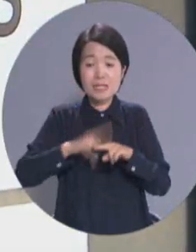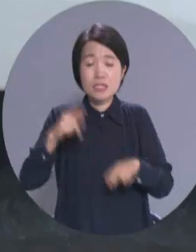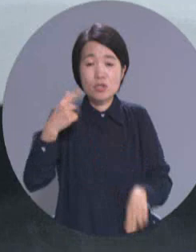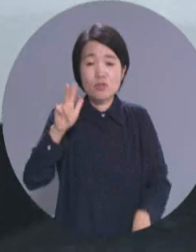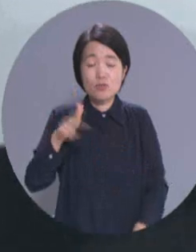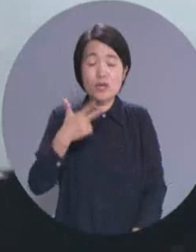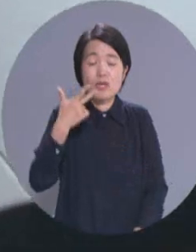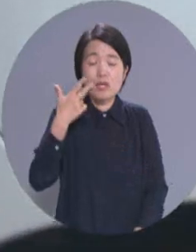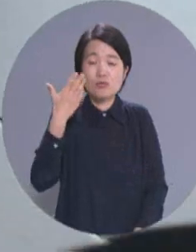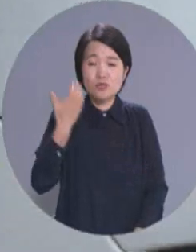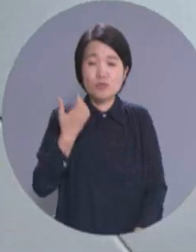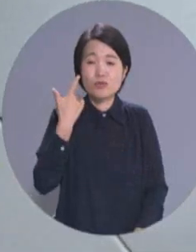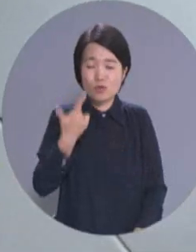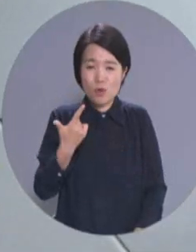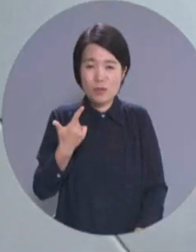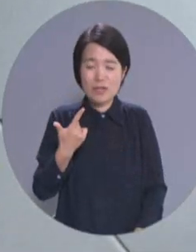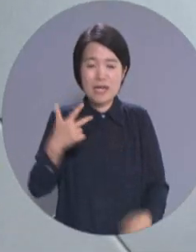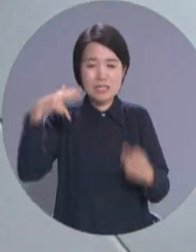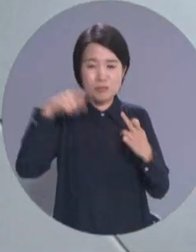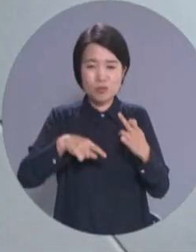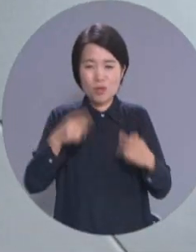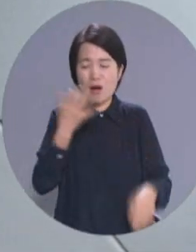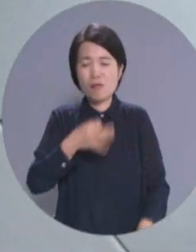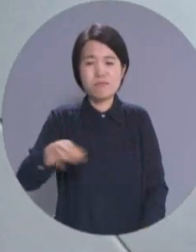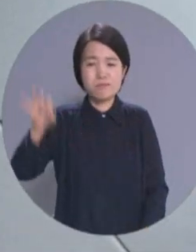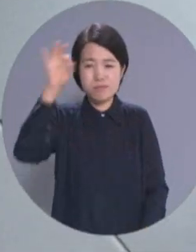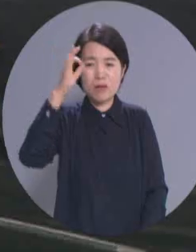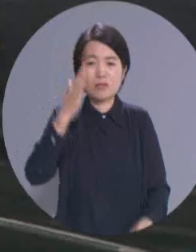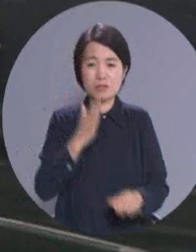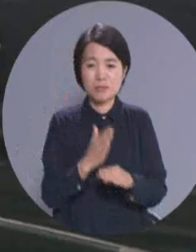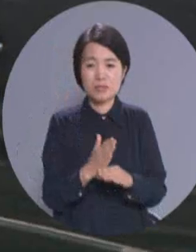16961 대로 12주째 연속 상승했습니다